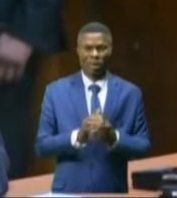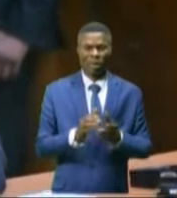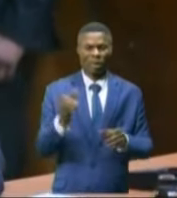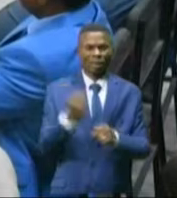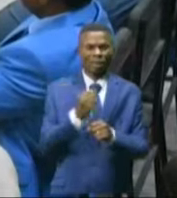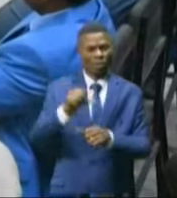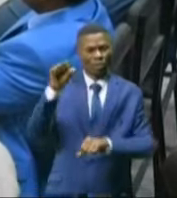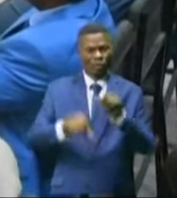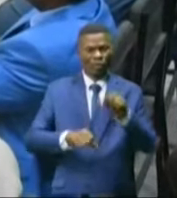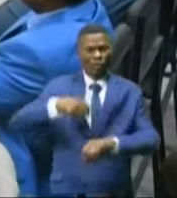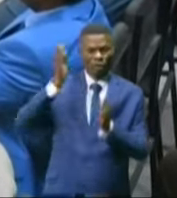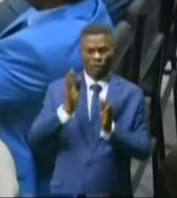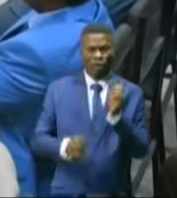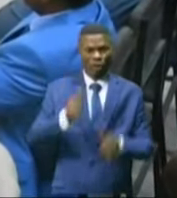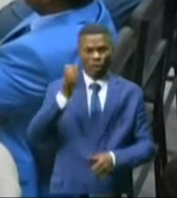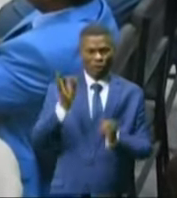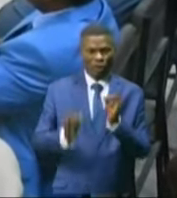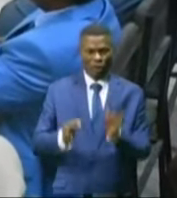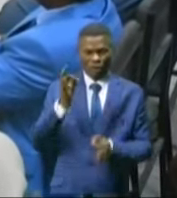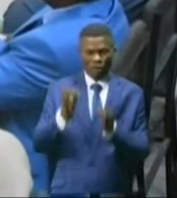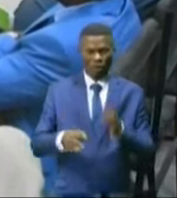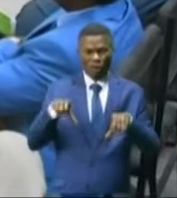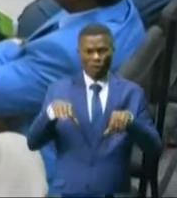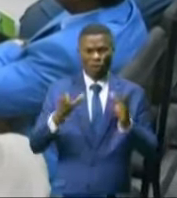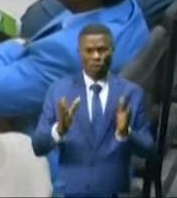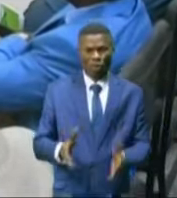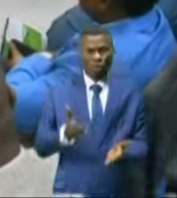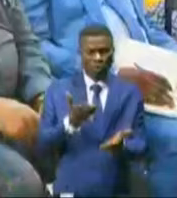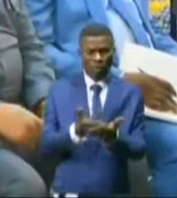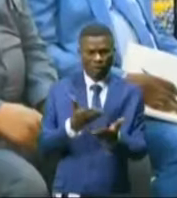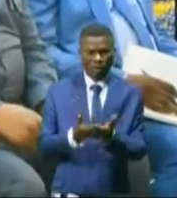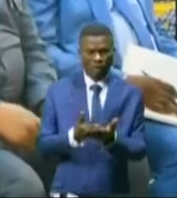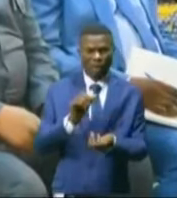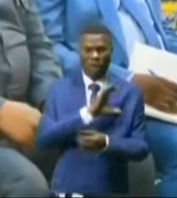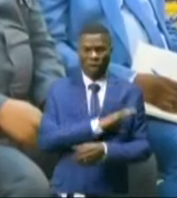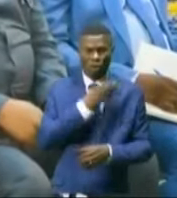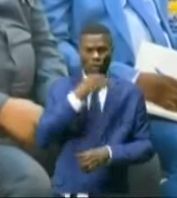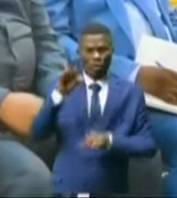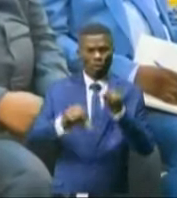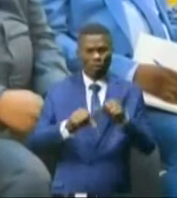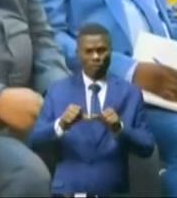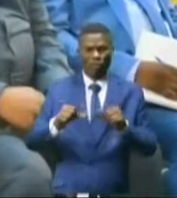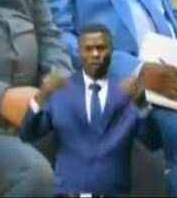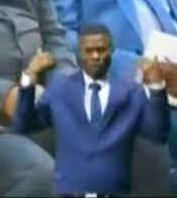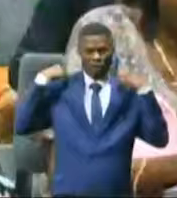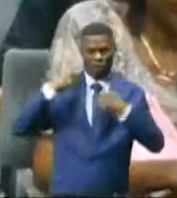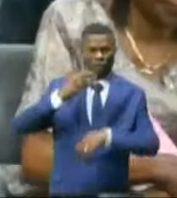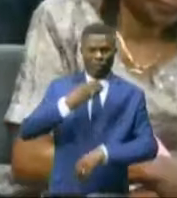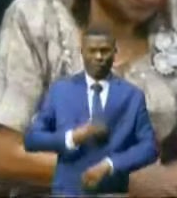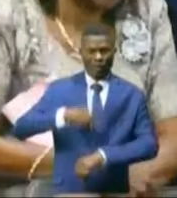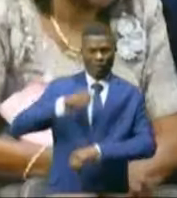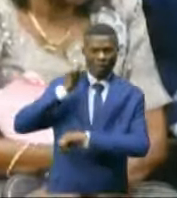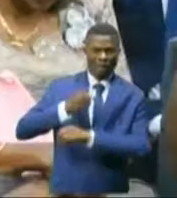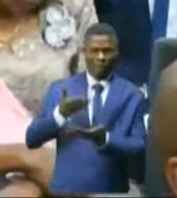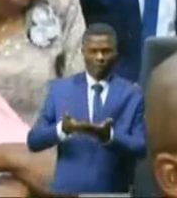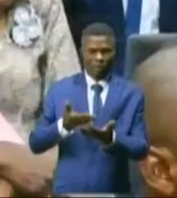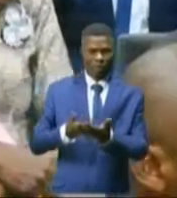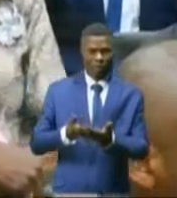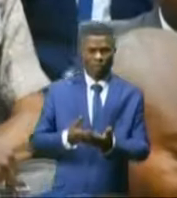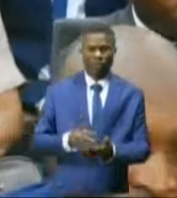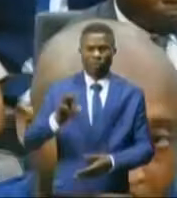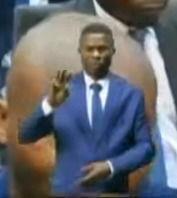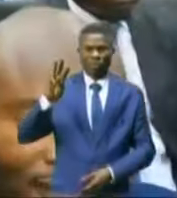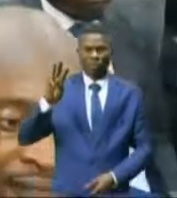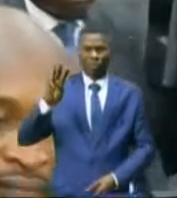dysfonctionnement de la justice congolaise, parmi lesquels figurent les méfaits de certains acteurs judiciaires, à savoir les officiers